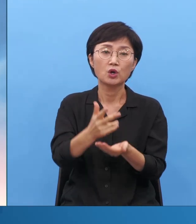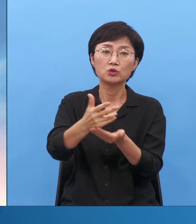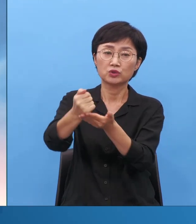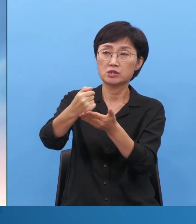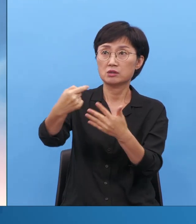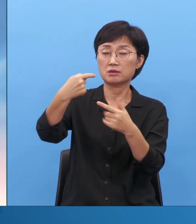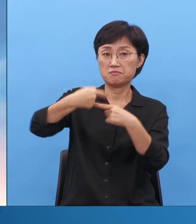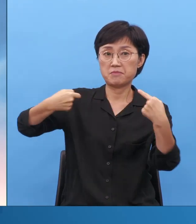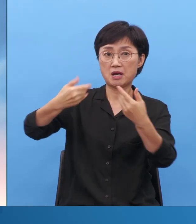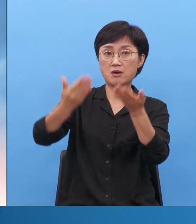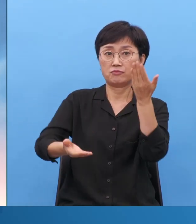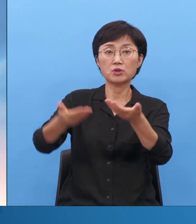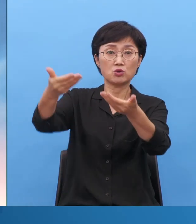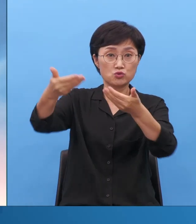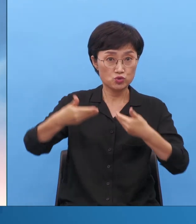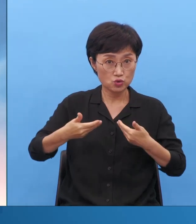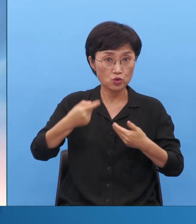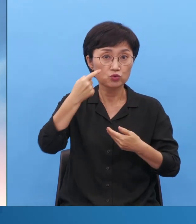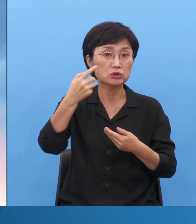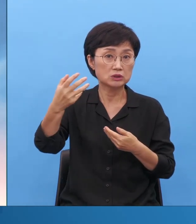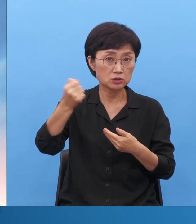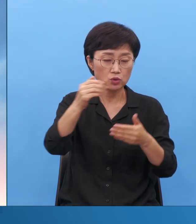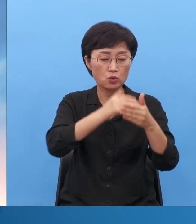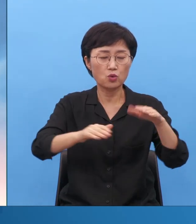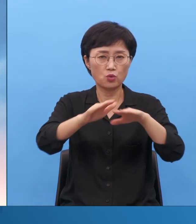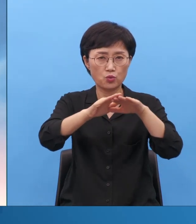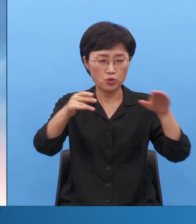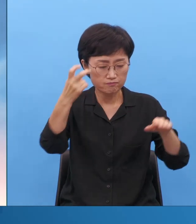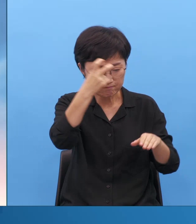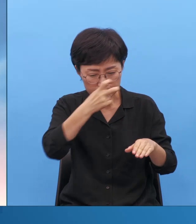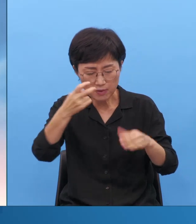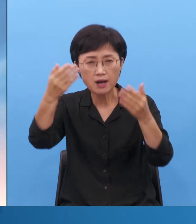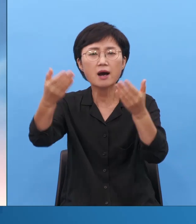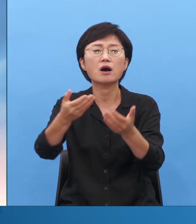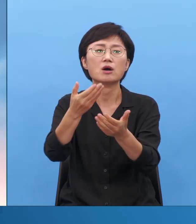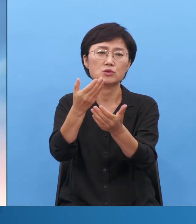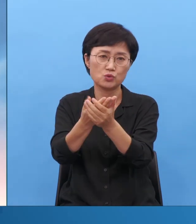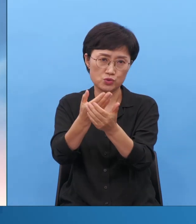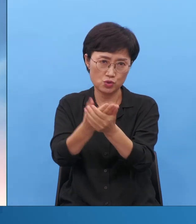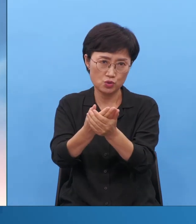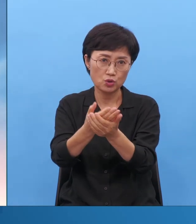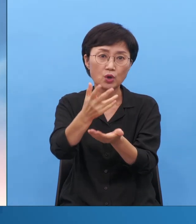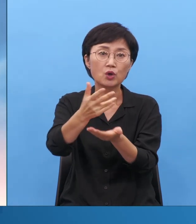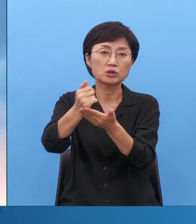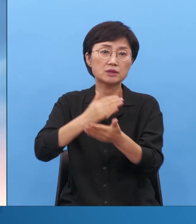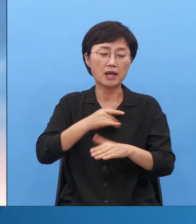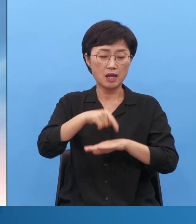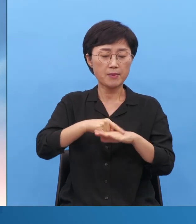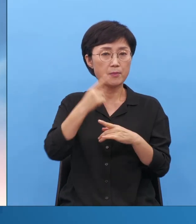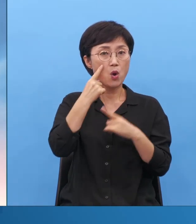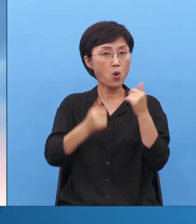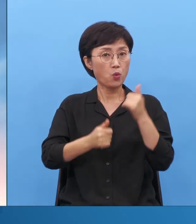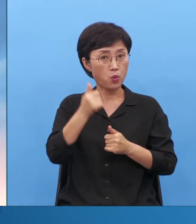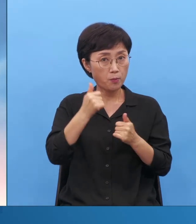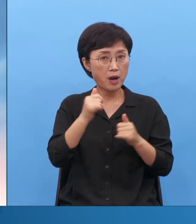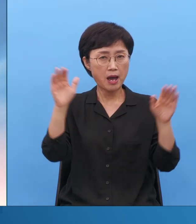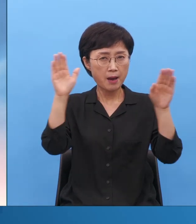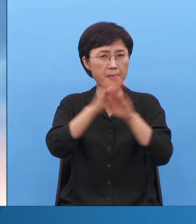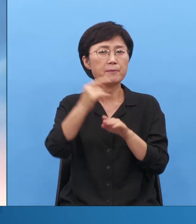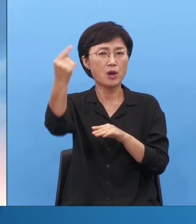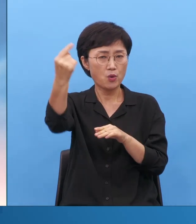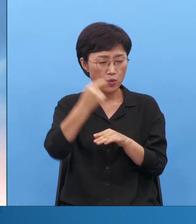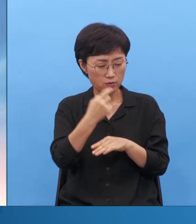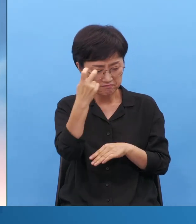주께서 나를 판단하시며 주의 눈으로 공평함을 살피소서. 주께서 내 마음을